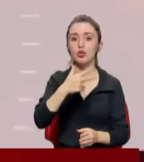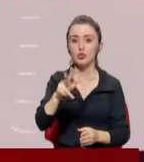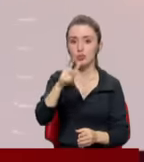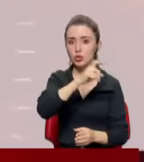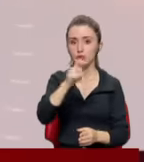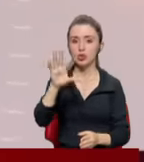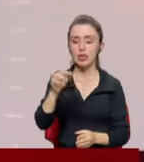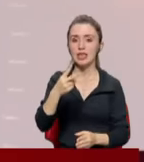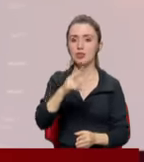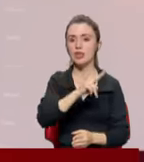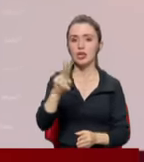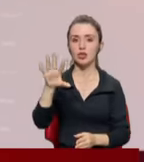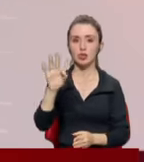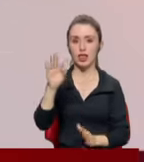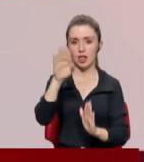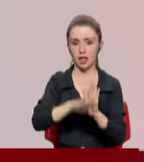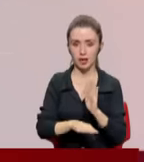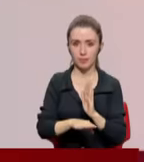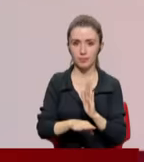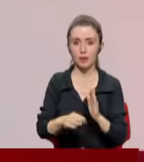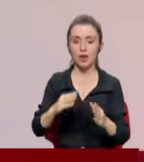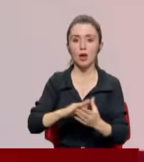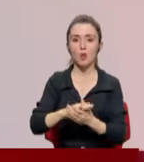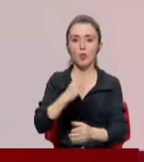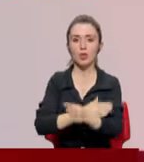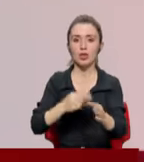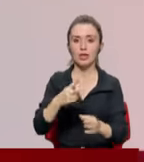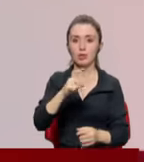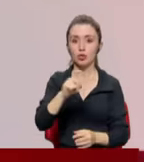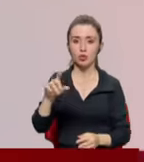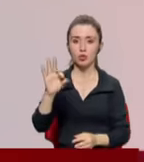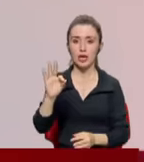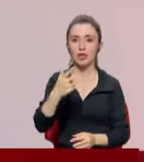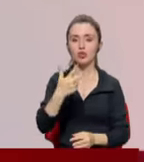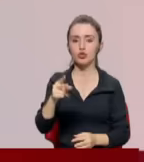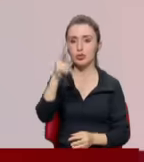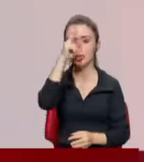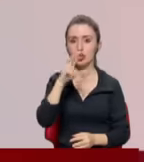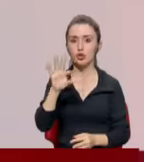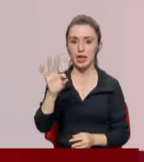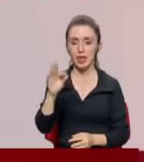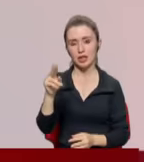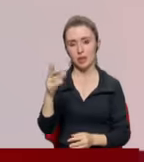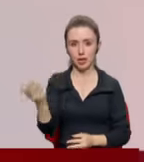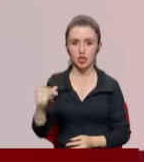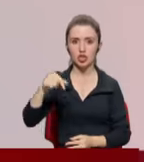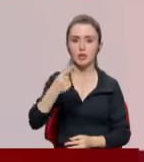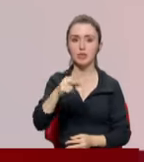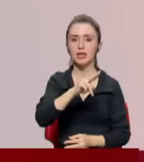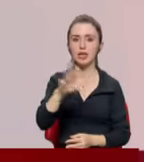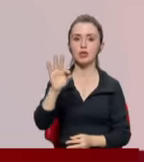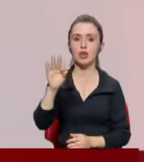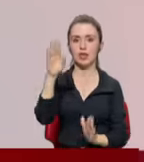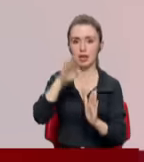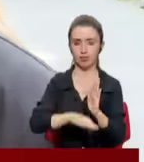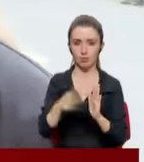liradan 2750 liraya düştü botlar da 2950 3250 lir bandından 1750